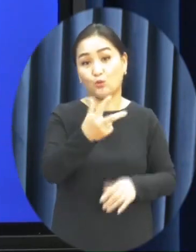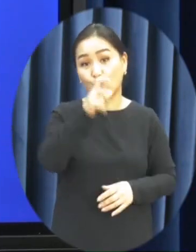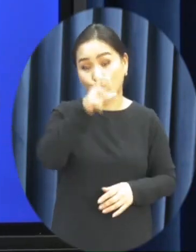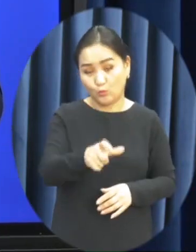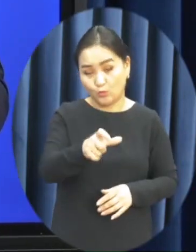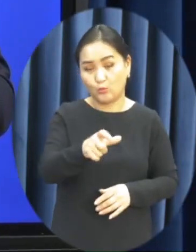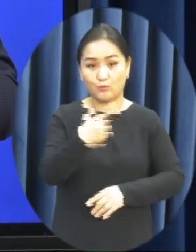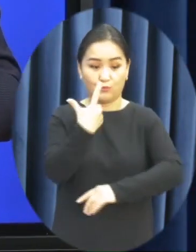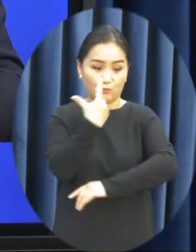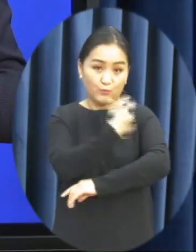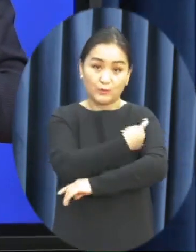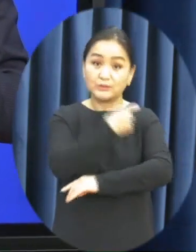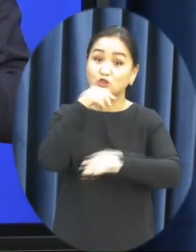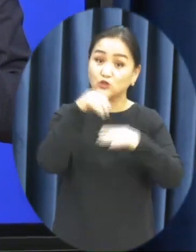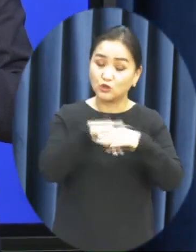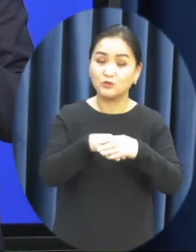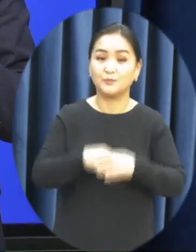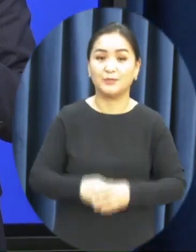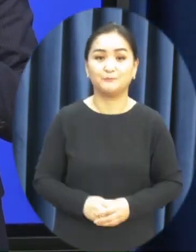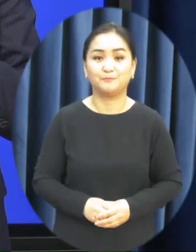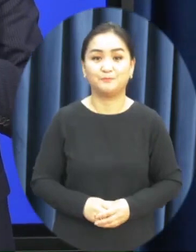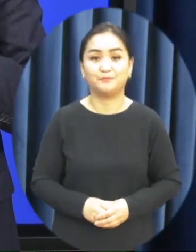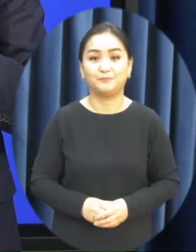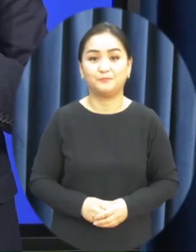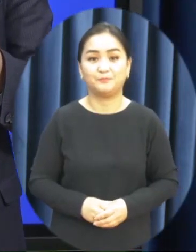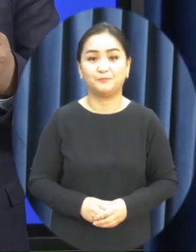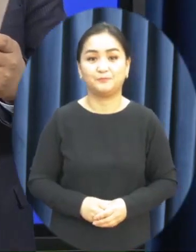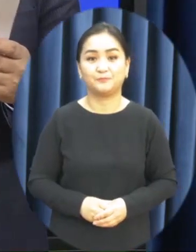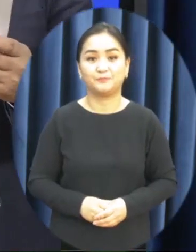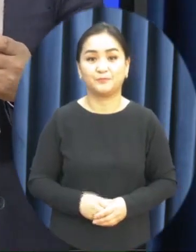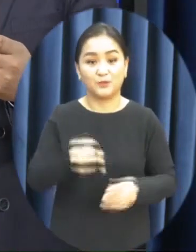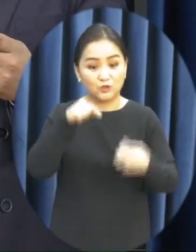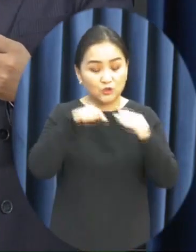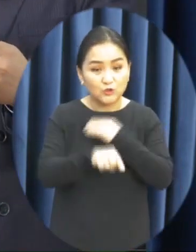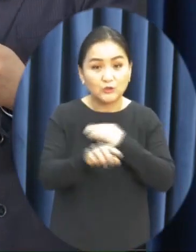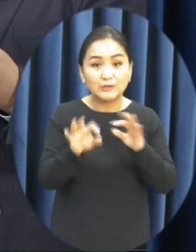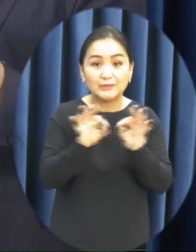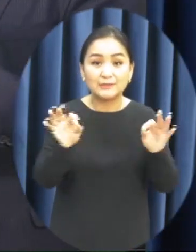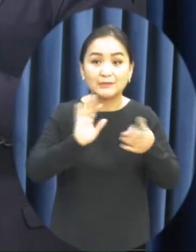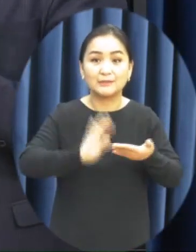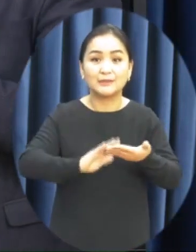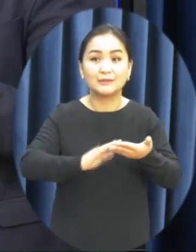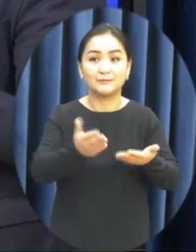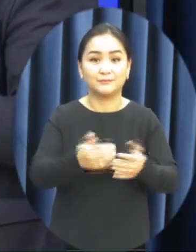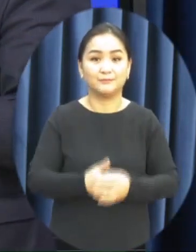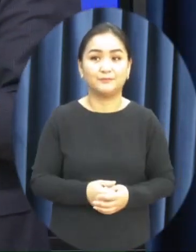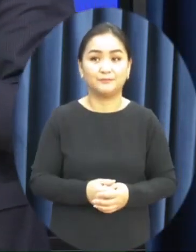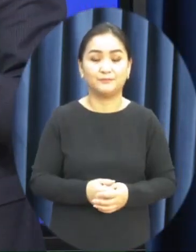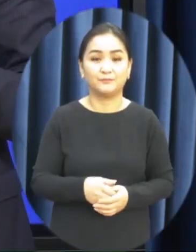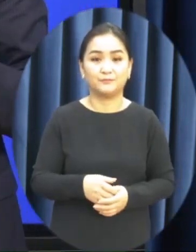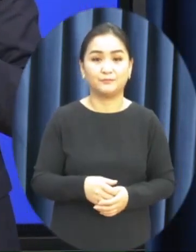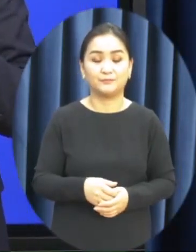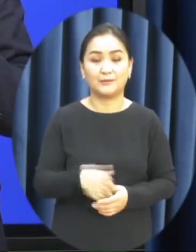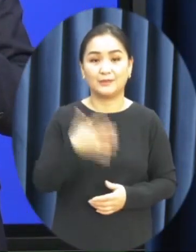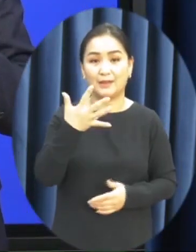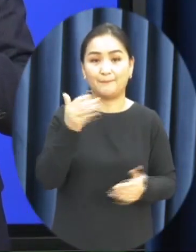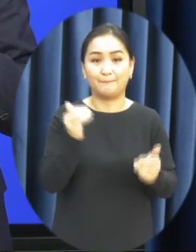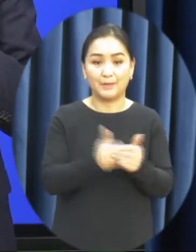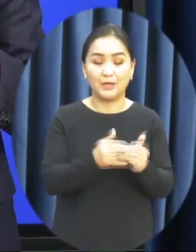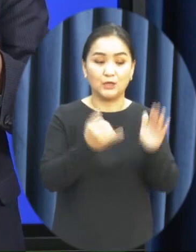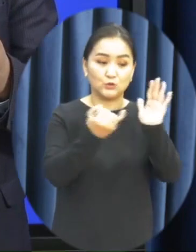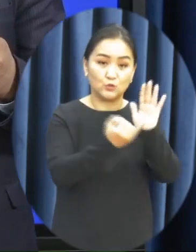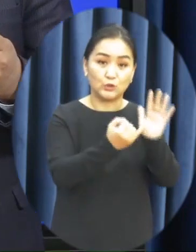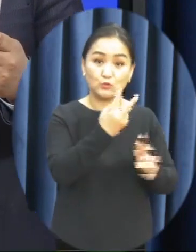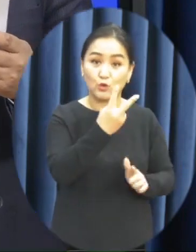གཉ ཁེད ཁེད རེད བའི སྨམ ལ ཚེད རེད སྨེལ རེད ཁེད བསྦྷ པད སྨུག